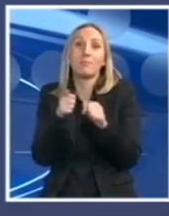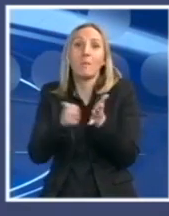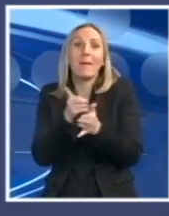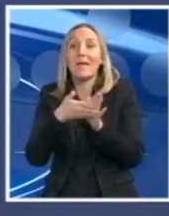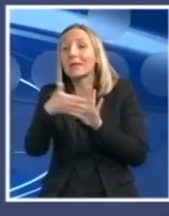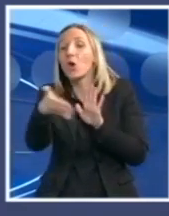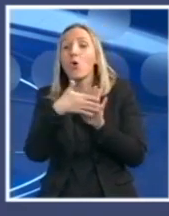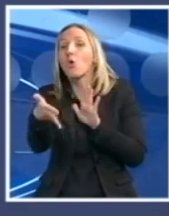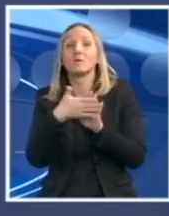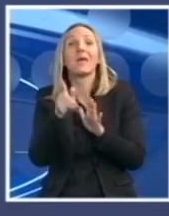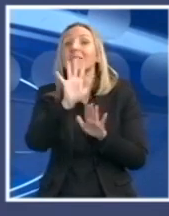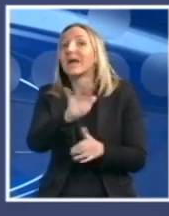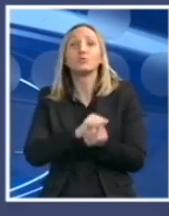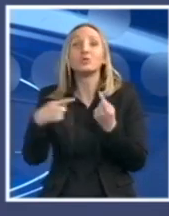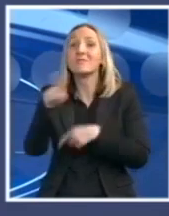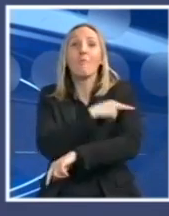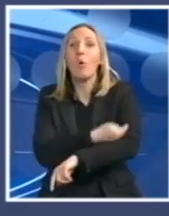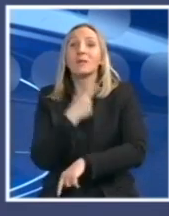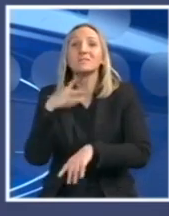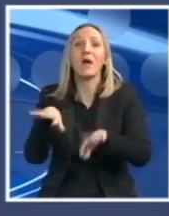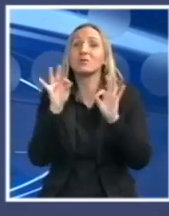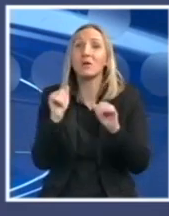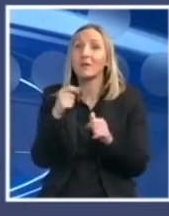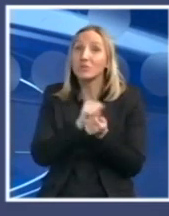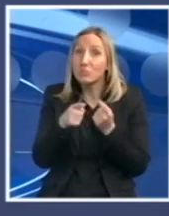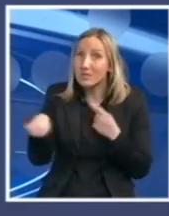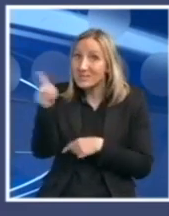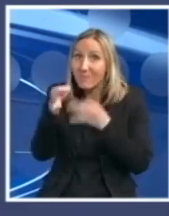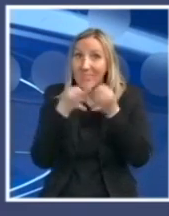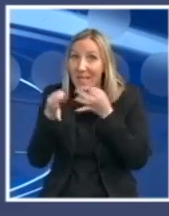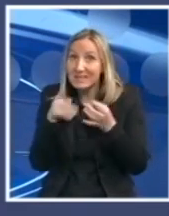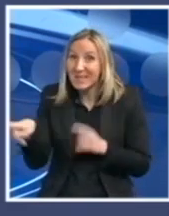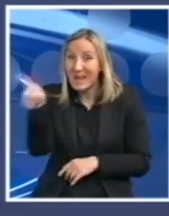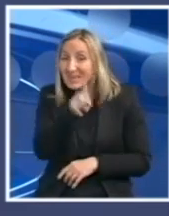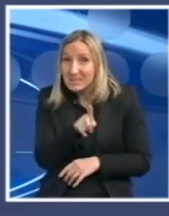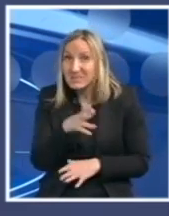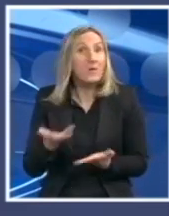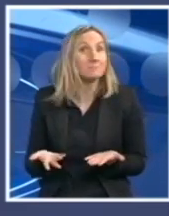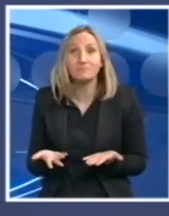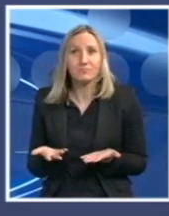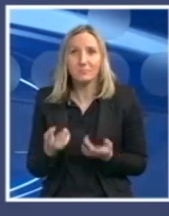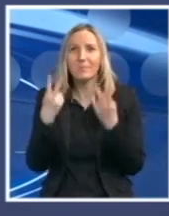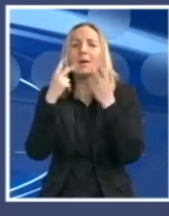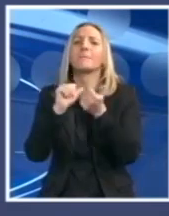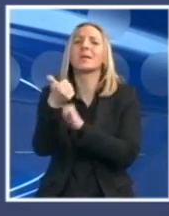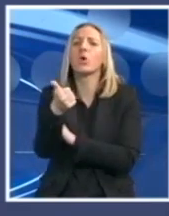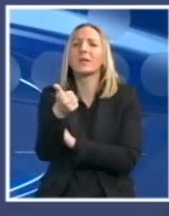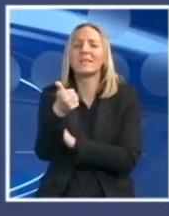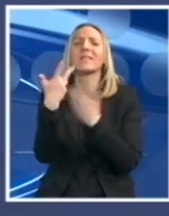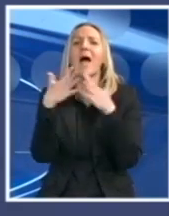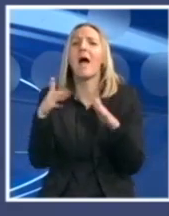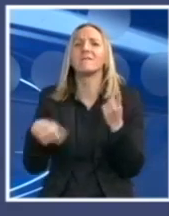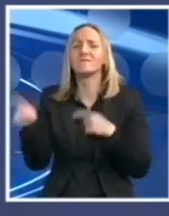tako će sve bolnice u Srbiji, ako se otkrije. Da li ćemo svima raditi? Radit ćemo, dakle, prioritet je, to smo